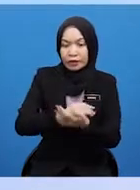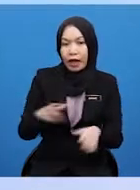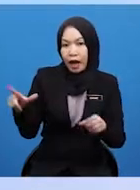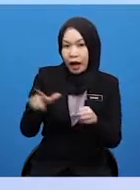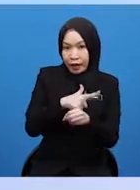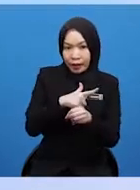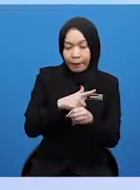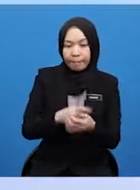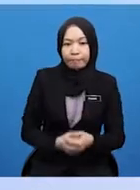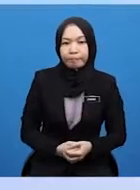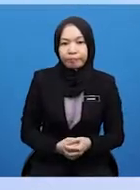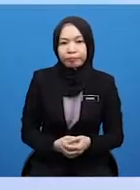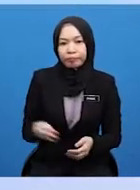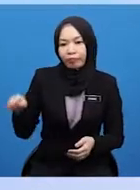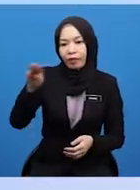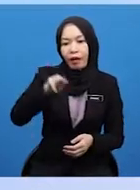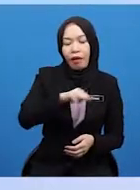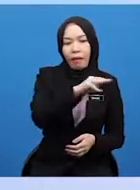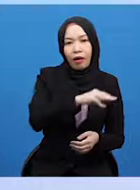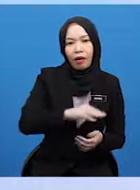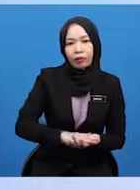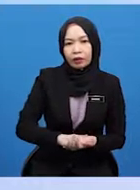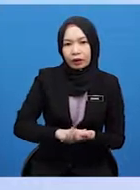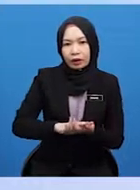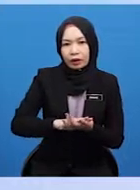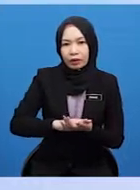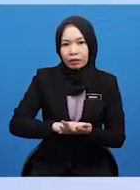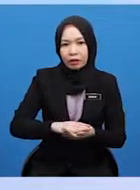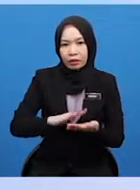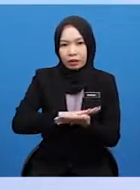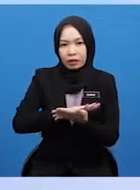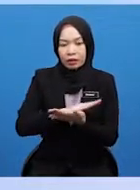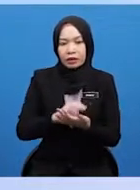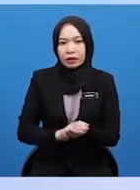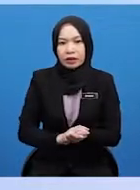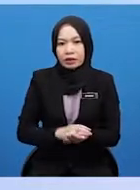dipamerkan bersama beg kertas yang sudah siap dibentuk.